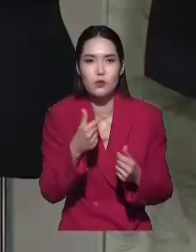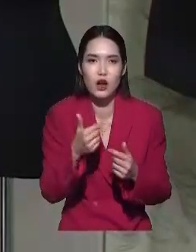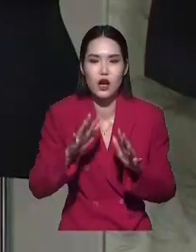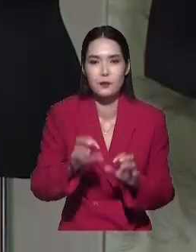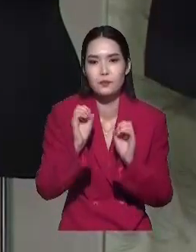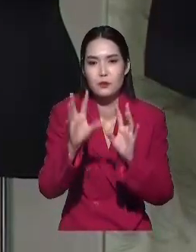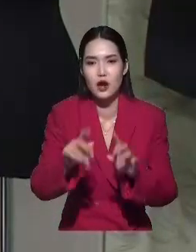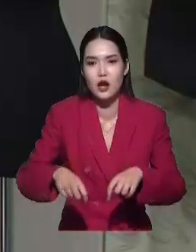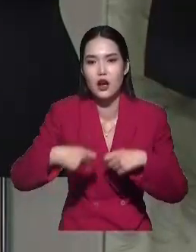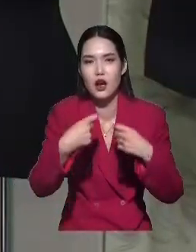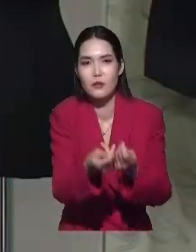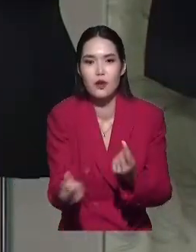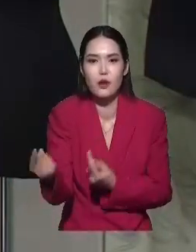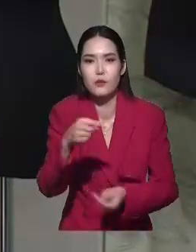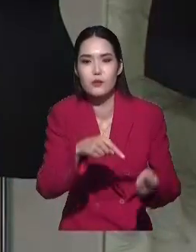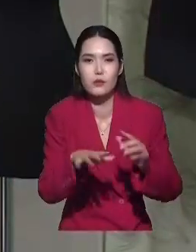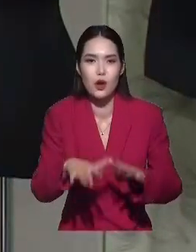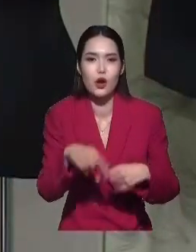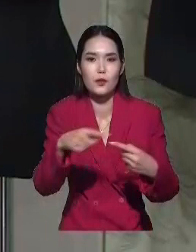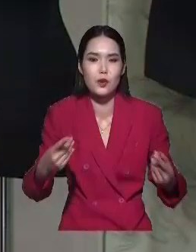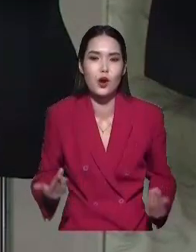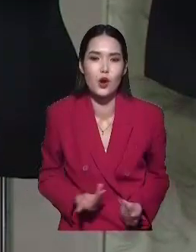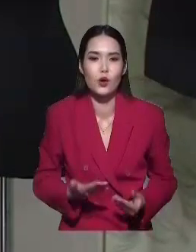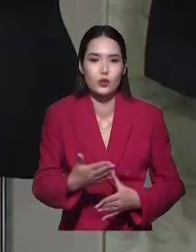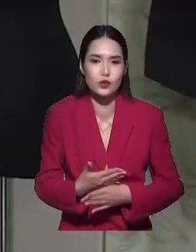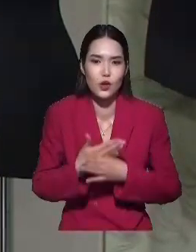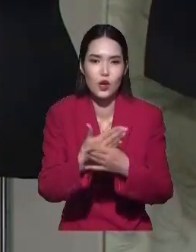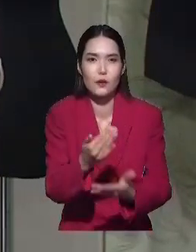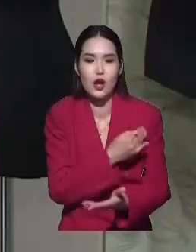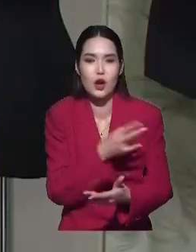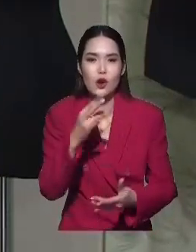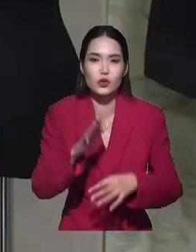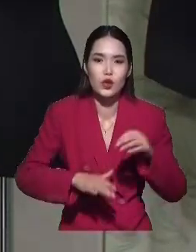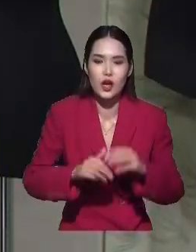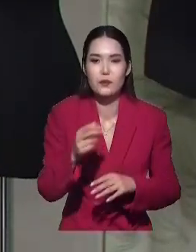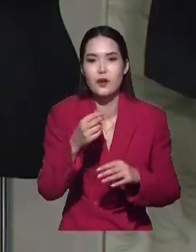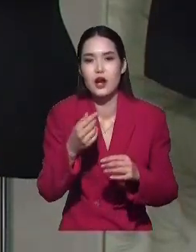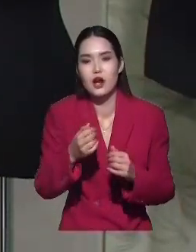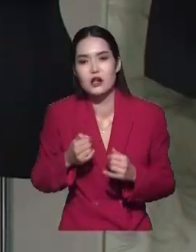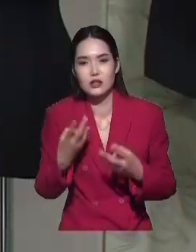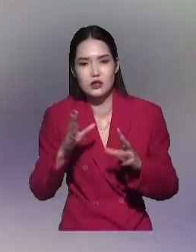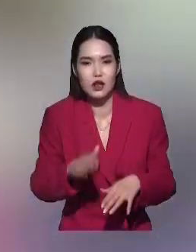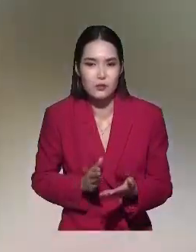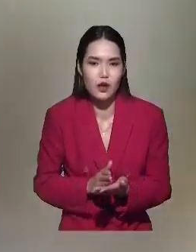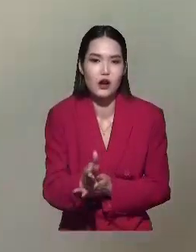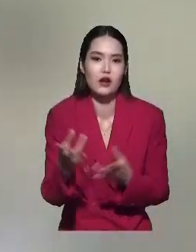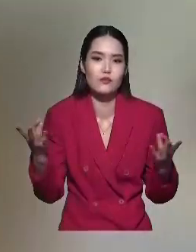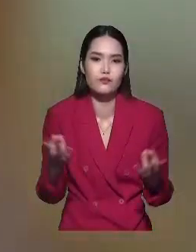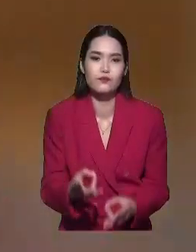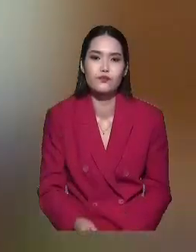Авто еріктілермен бірлесіп басқа да өңірлерге көмек жібергіміз келеді, бірақ жолдарды су шайып кетуіне байланысты жете алмай отырмыз.